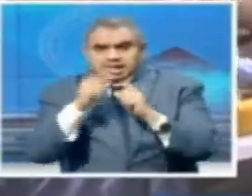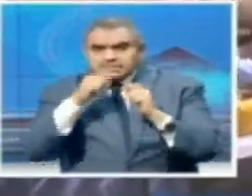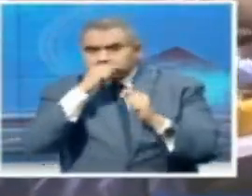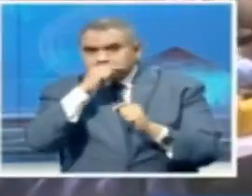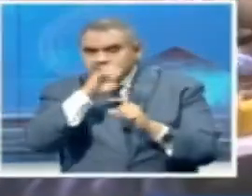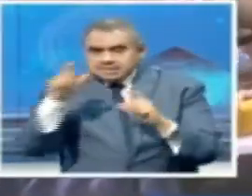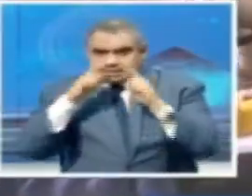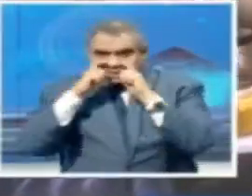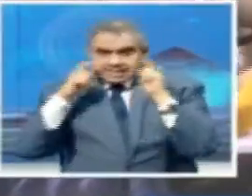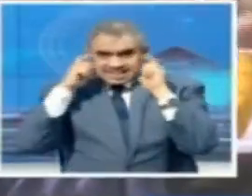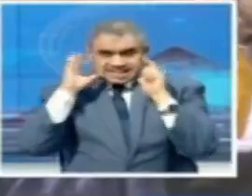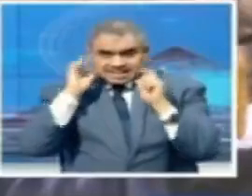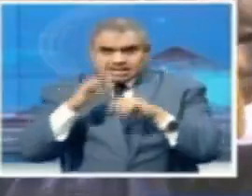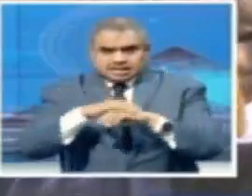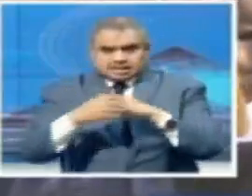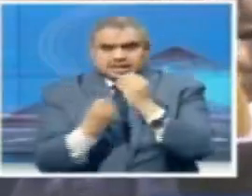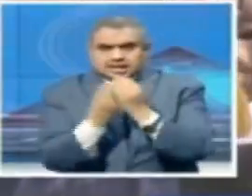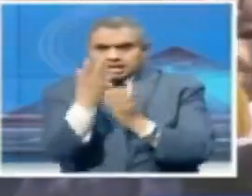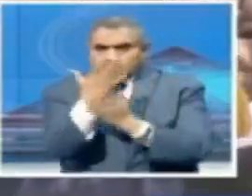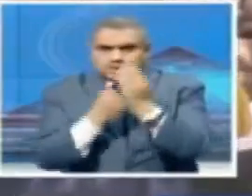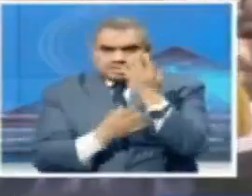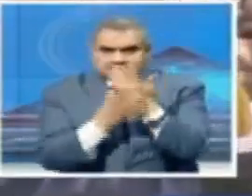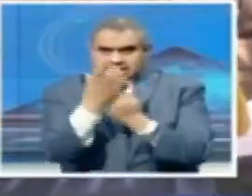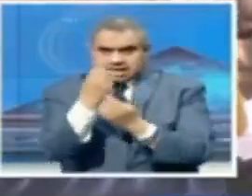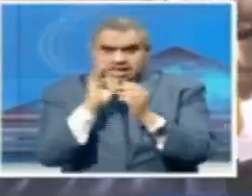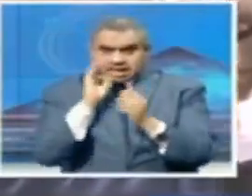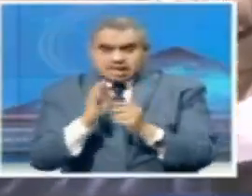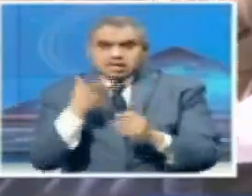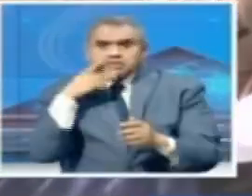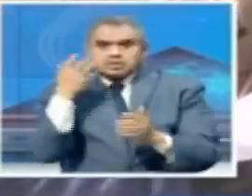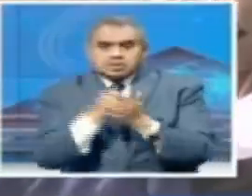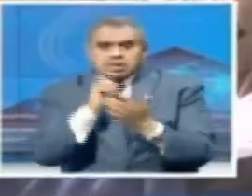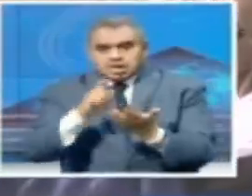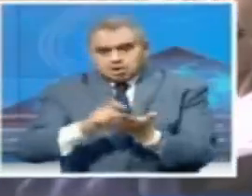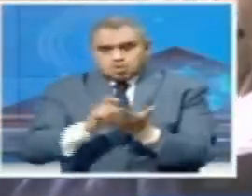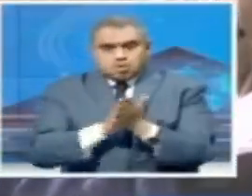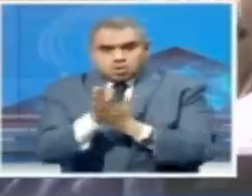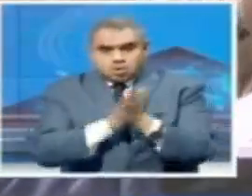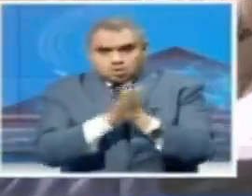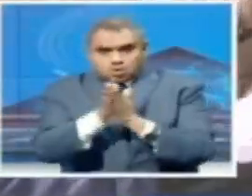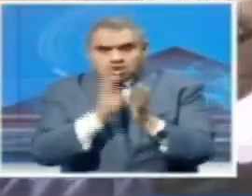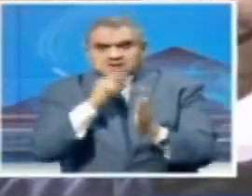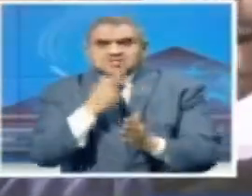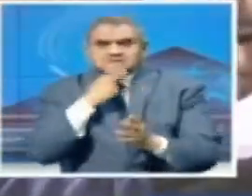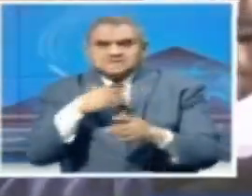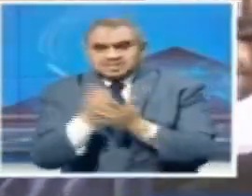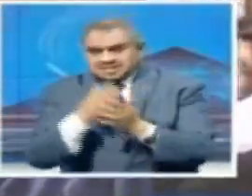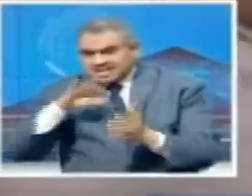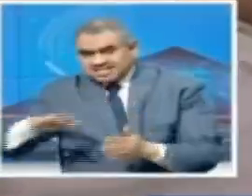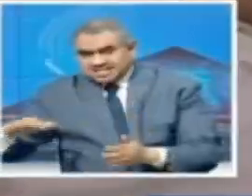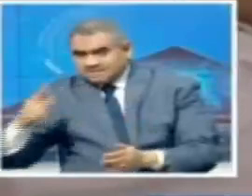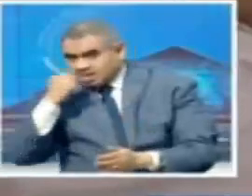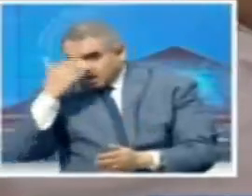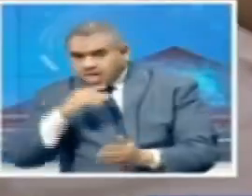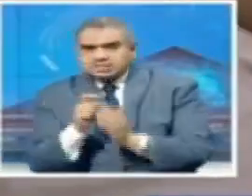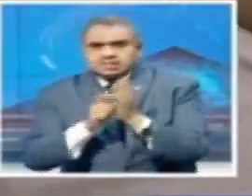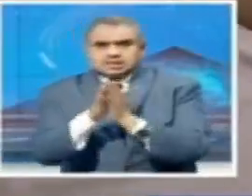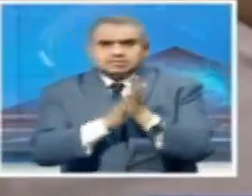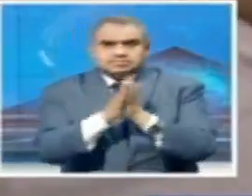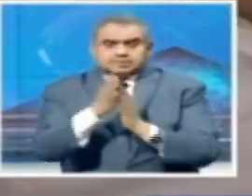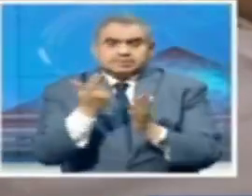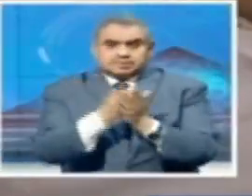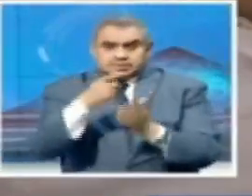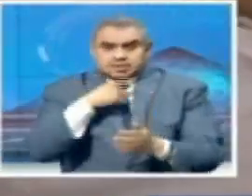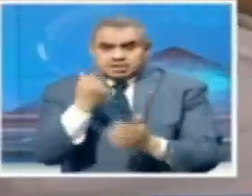تاني حاجه بتبقى لابسين الجوانتيات للتطعيمات، وبيستخدموا الكحول لتطهير الايدي بكل طفل وطفل. التطعيم يتم من